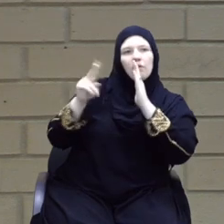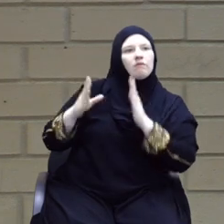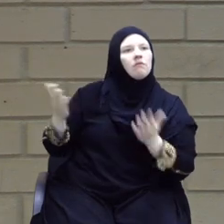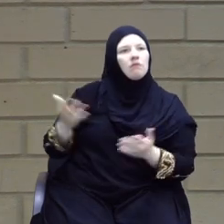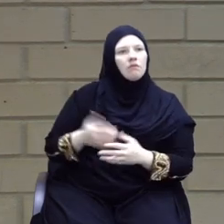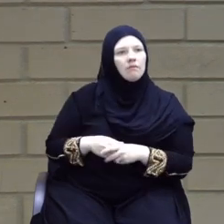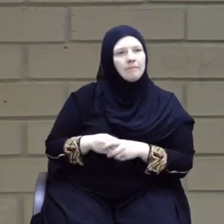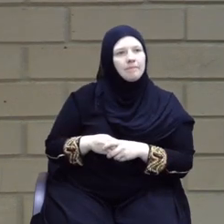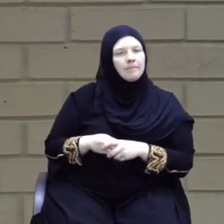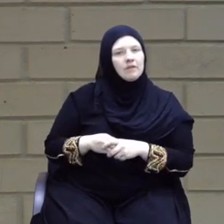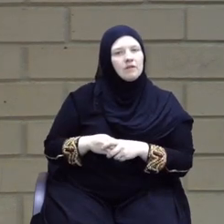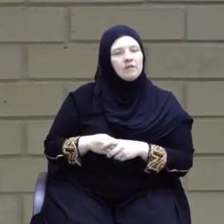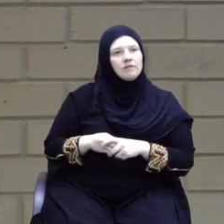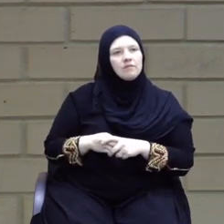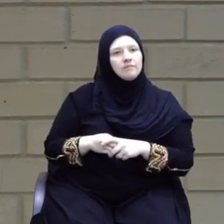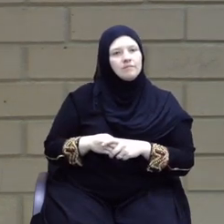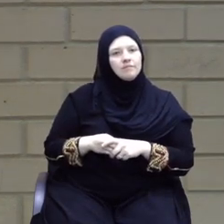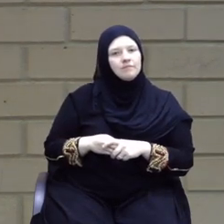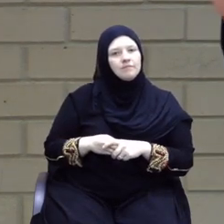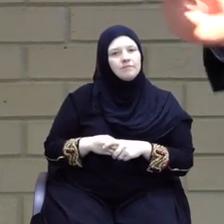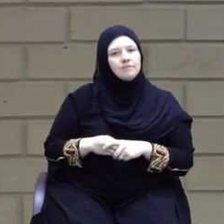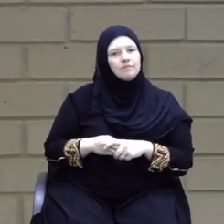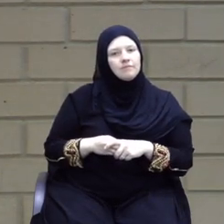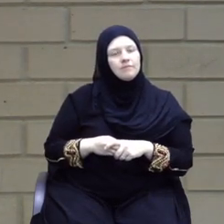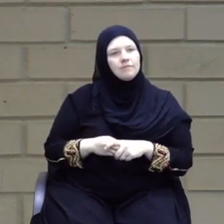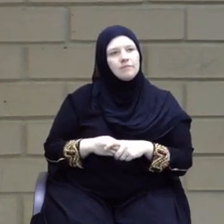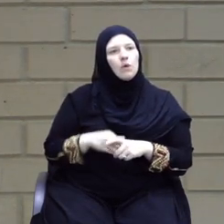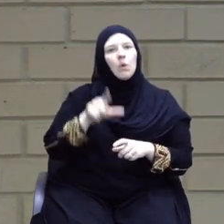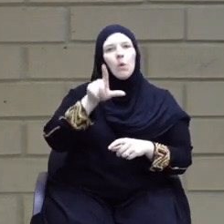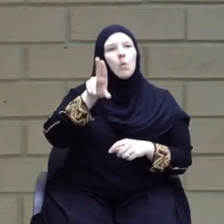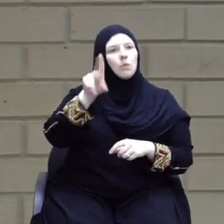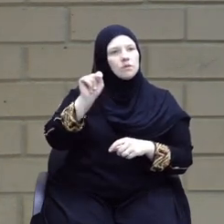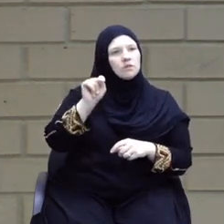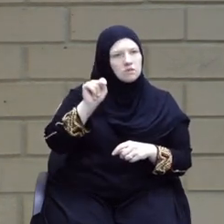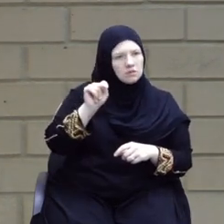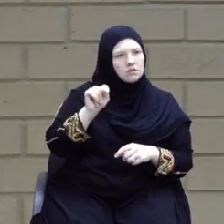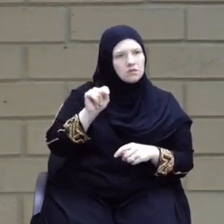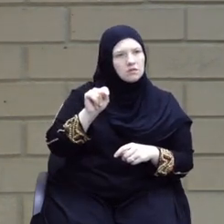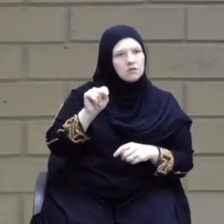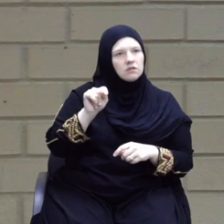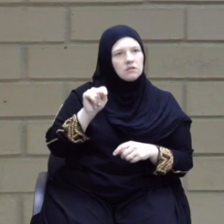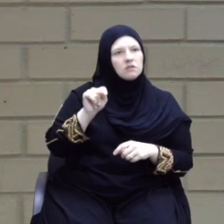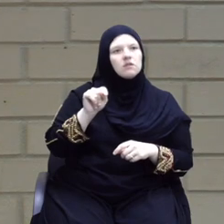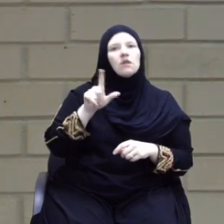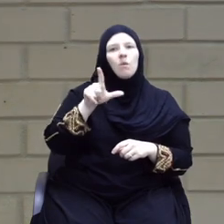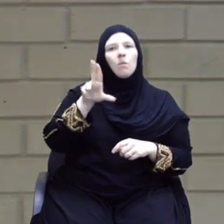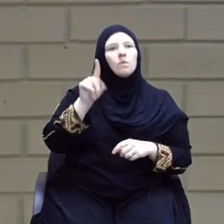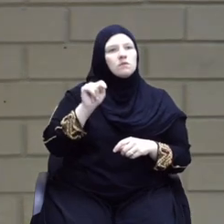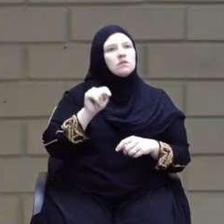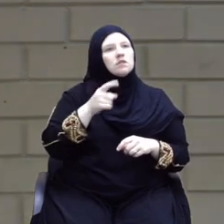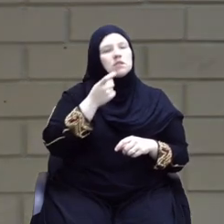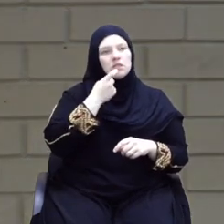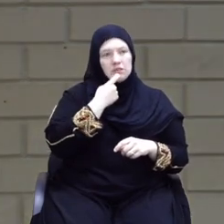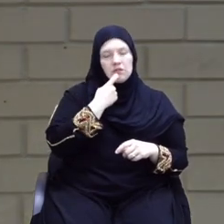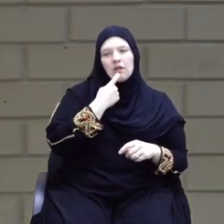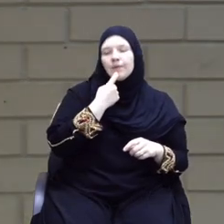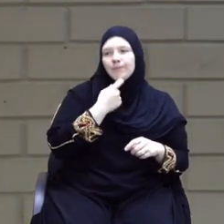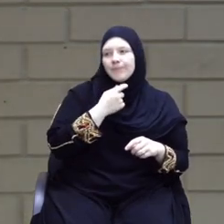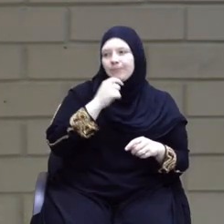وناس يتطهرون. Expel them from your land. And what the charge was? They're clean and